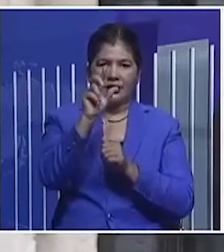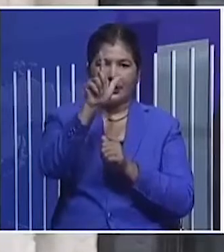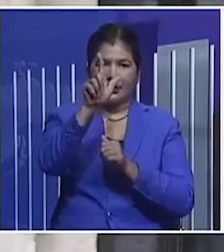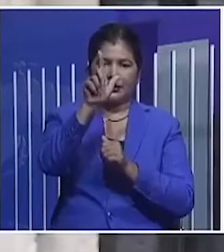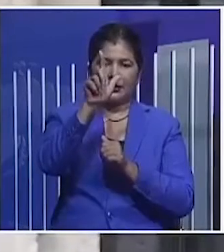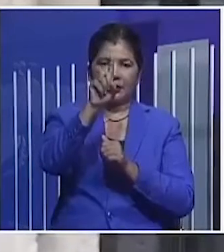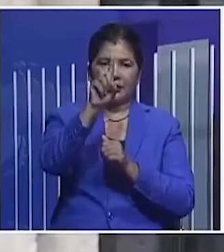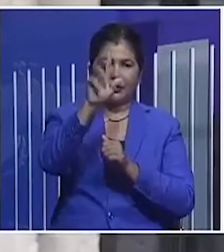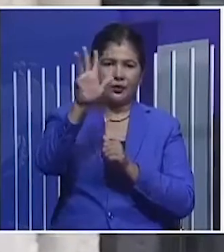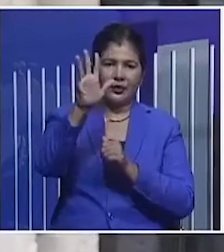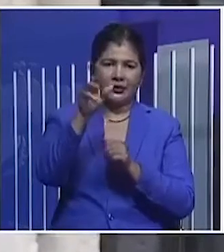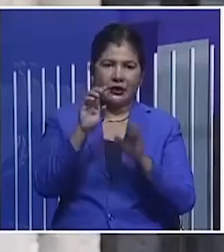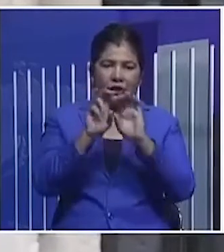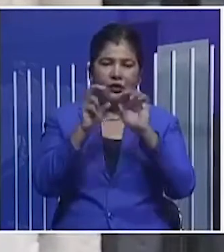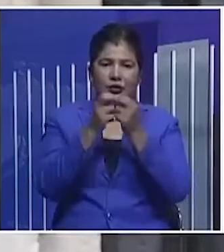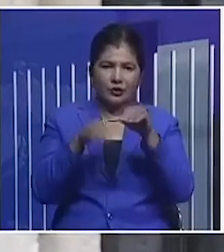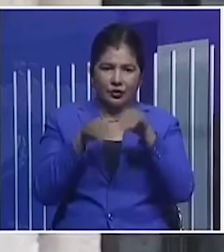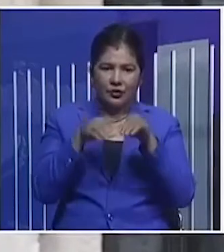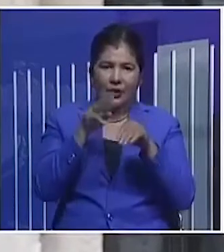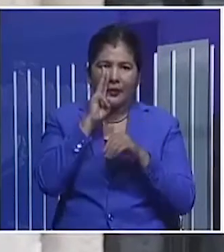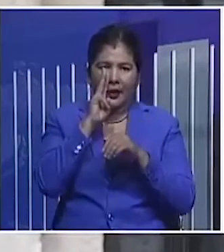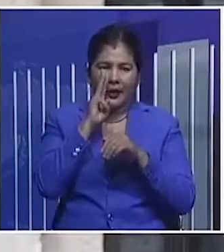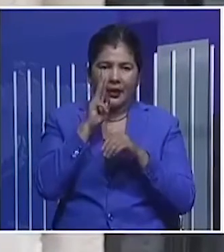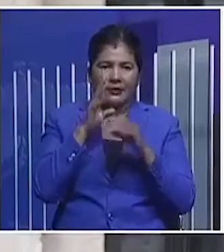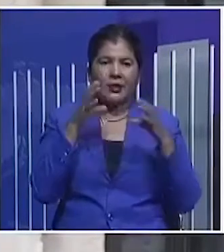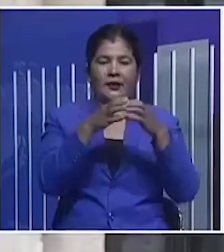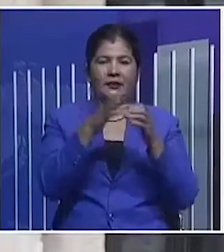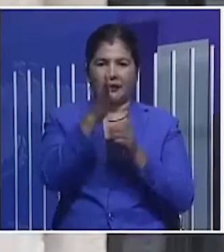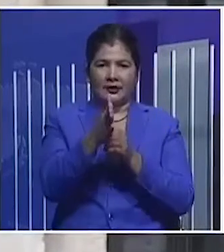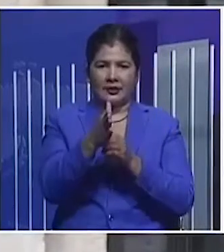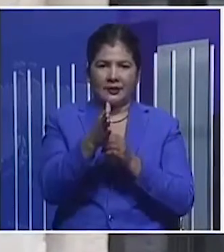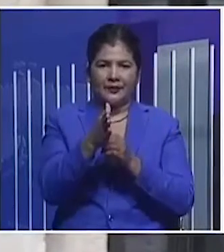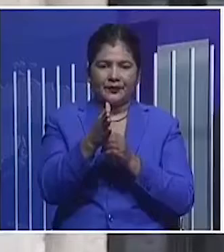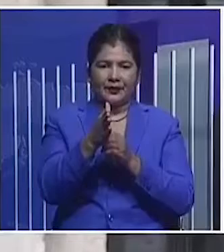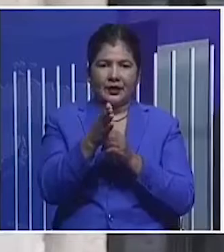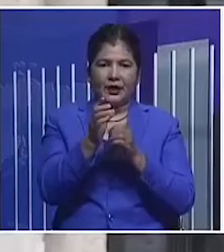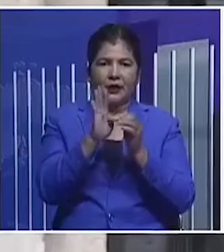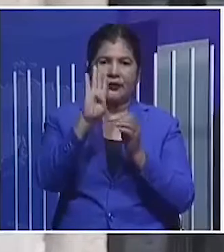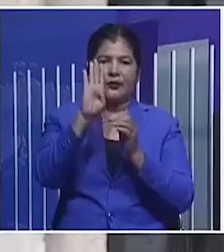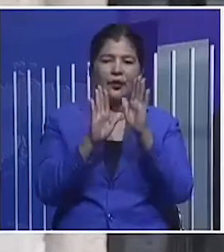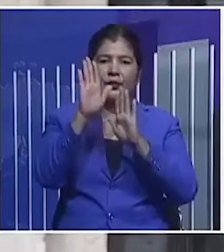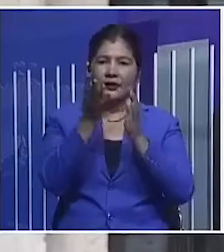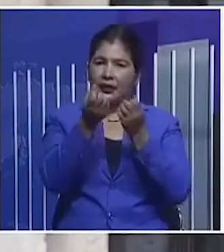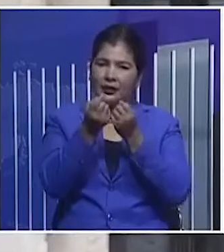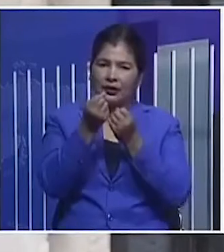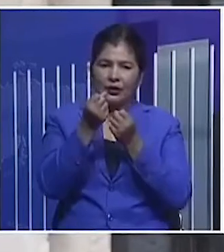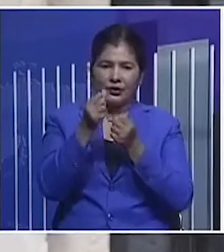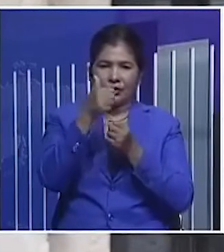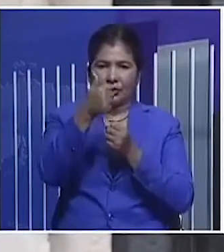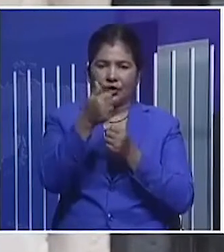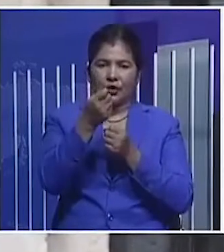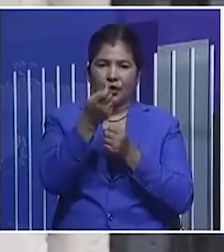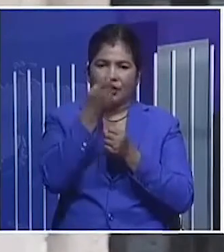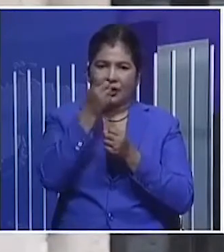भएको संसदीय चुनावमा कन्जर्भेटिभ पार्टीले तल्लो सदन हाउस अफ कमन्समा बहुमत ल्याएको थियो। 650 सीट